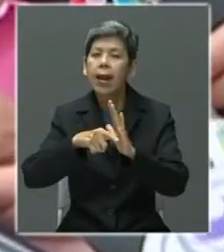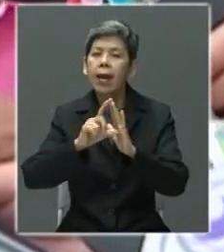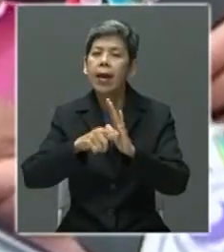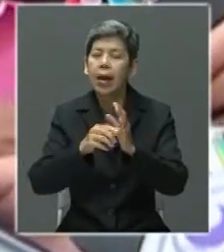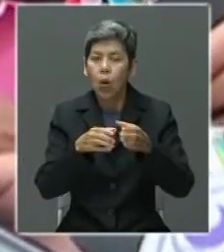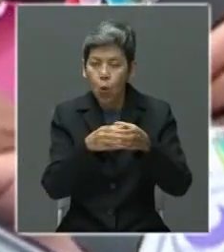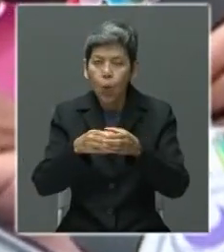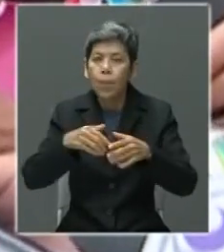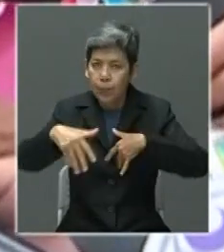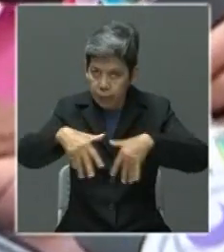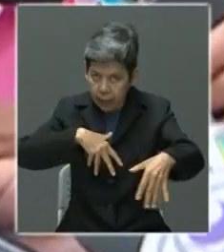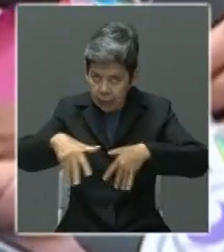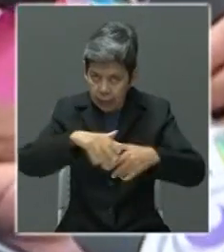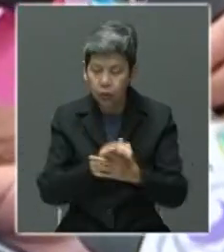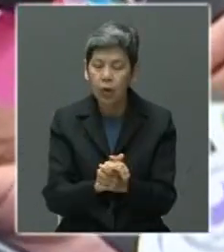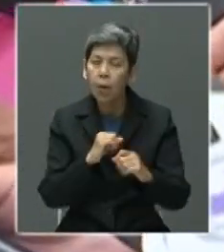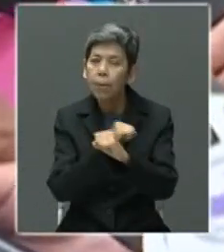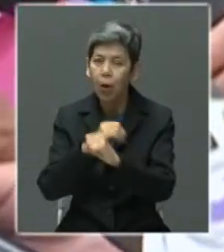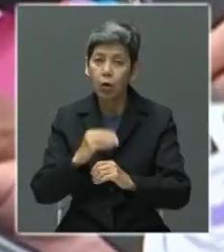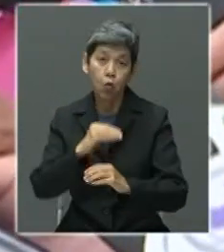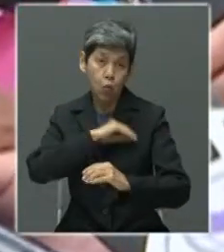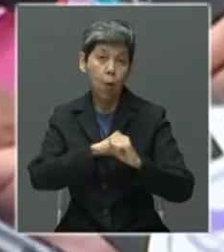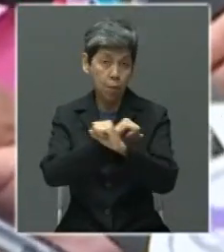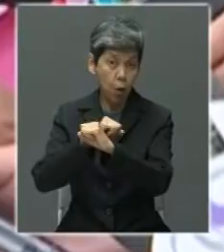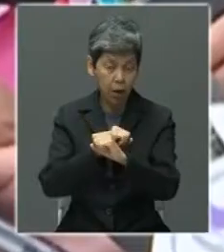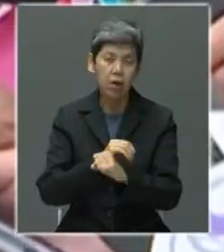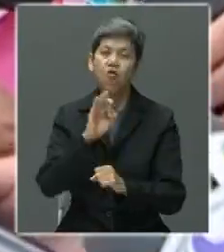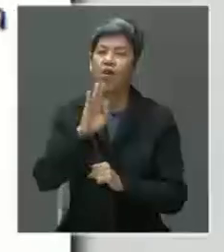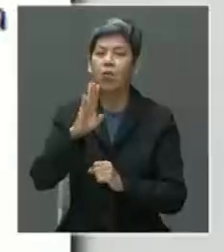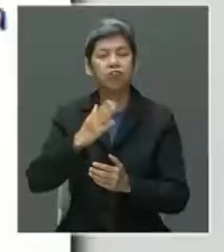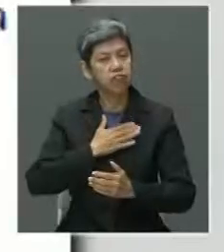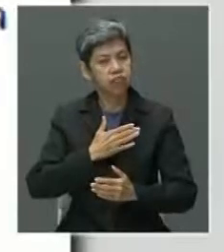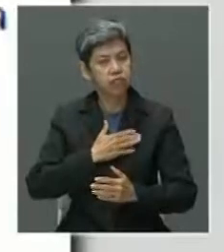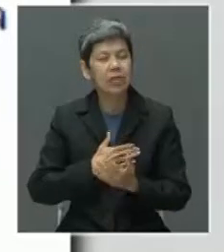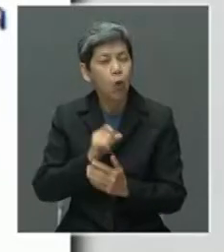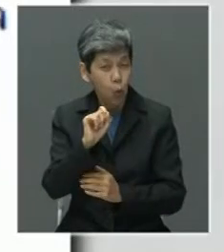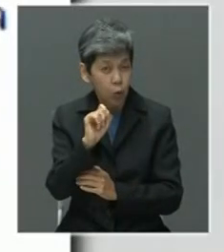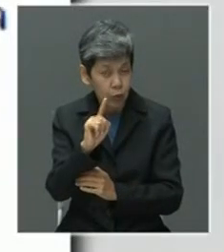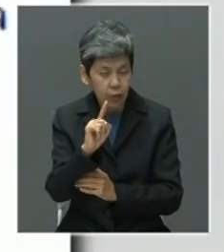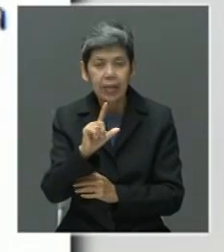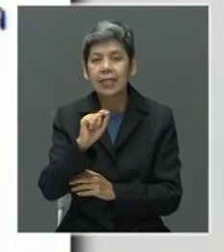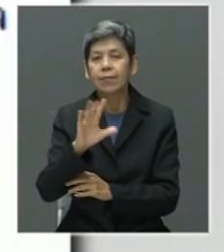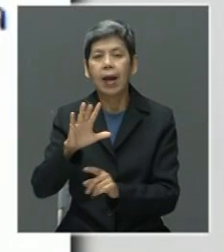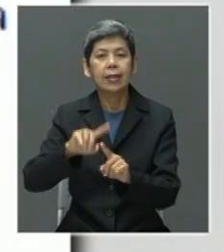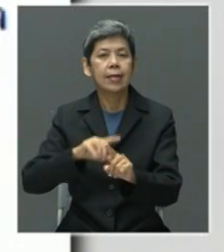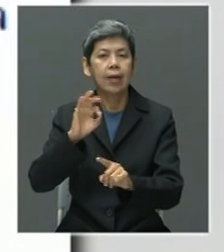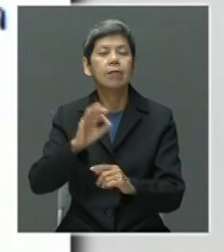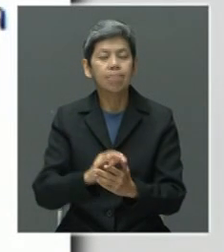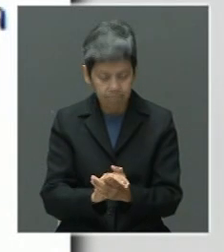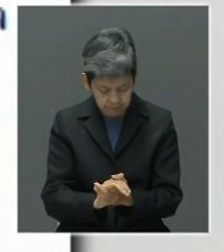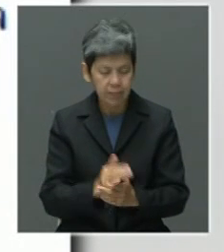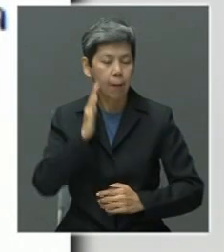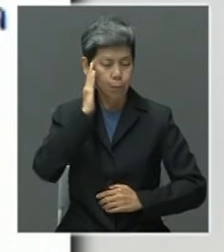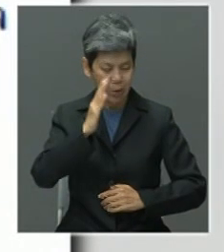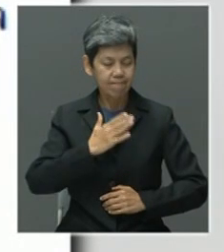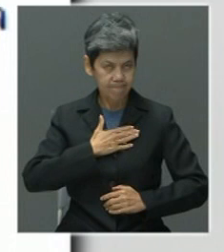เครือข่ายประชาชนต้านคอร์รัปชันนะครับโพสต์ Facebook บอกว่าภายในวันศุกร์ที่25กันยายนคือวันพรุ่งนี้